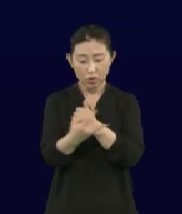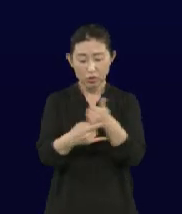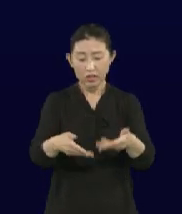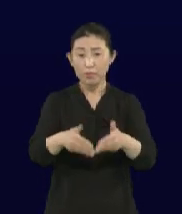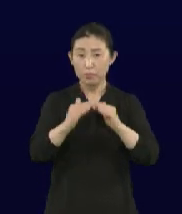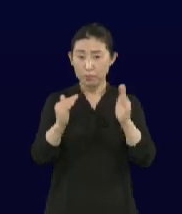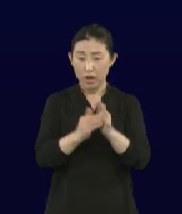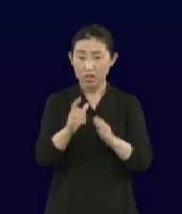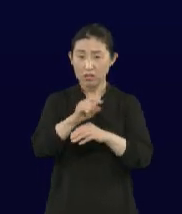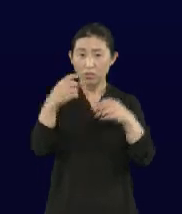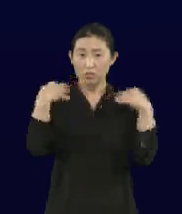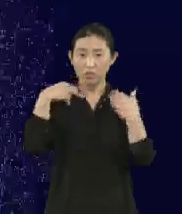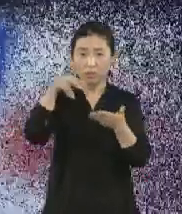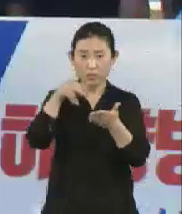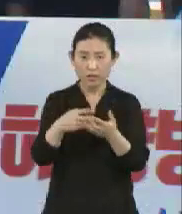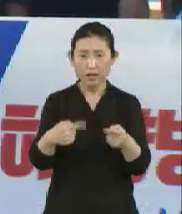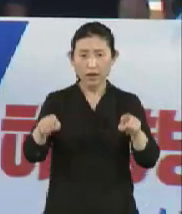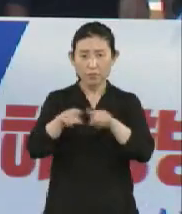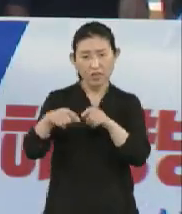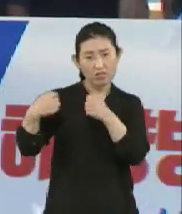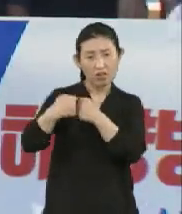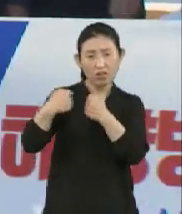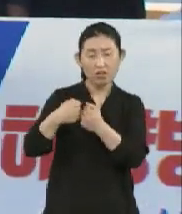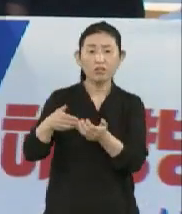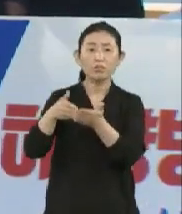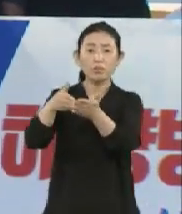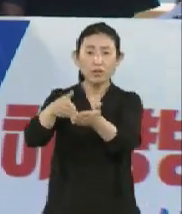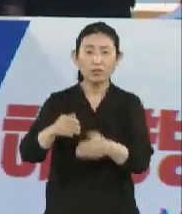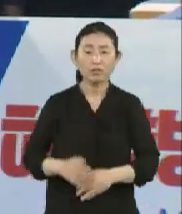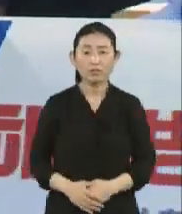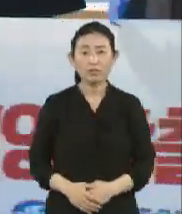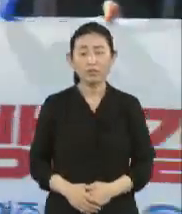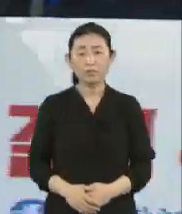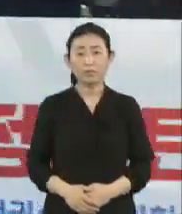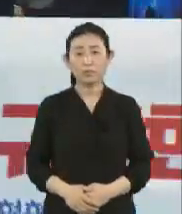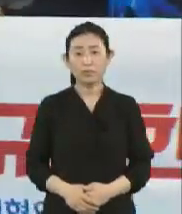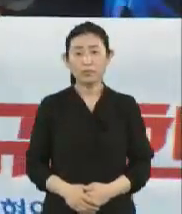지방 차원에서 함께 맞설 것을 제안했습니다.